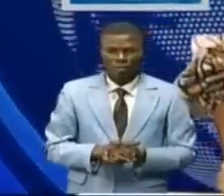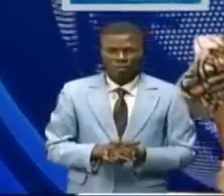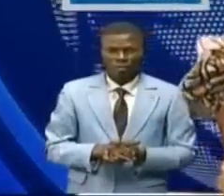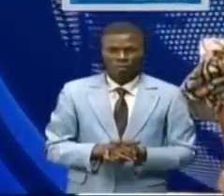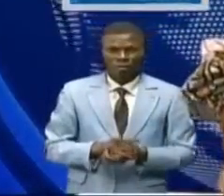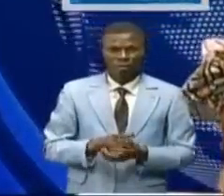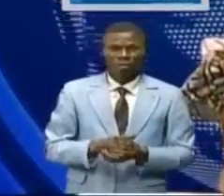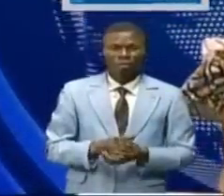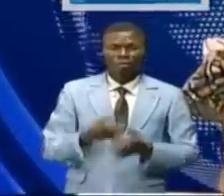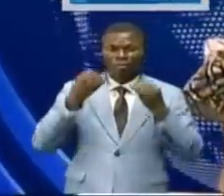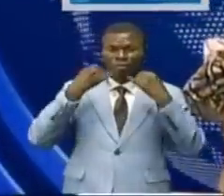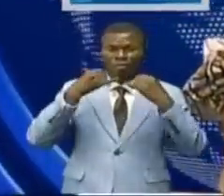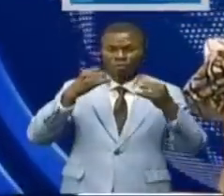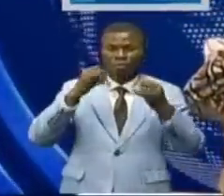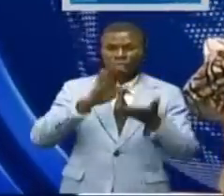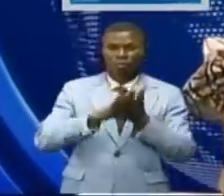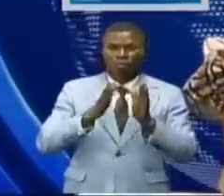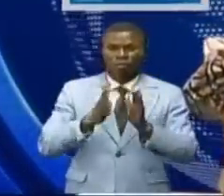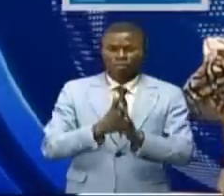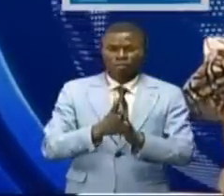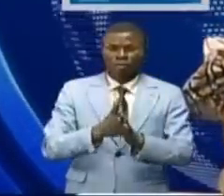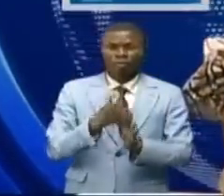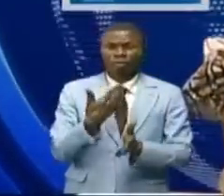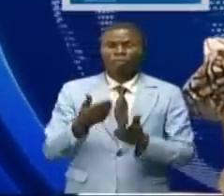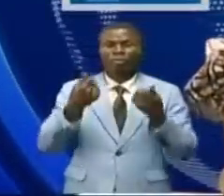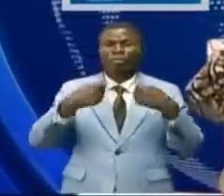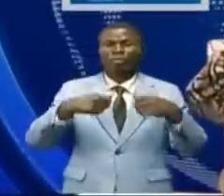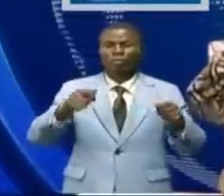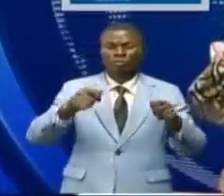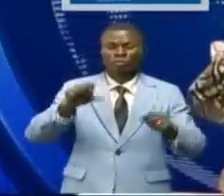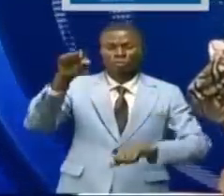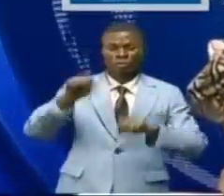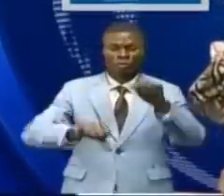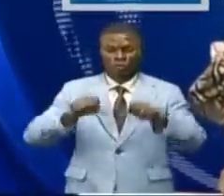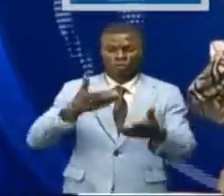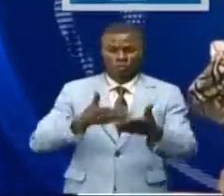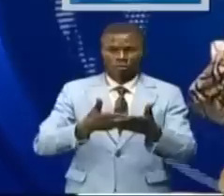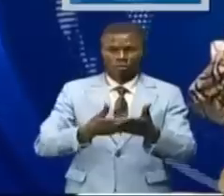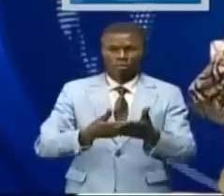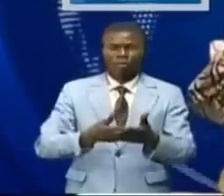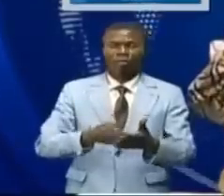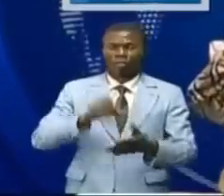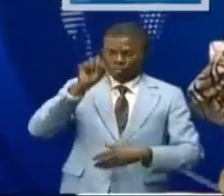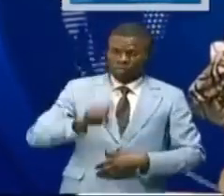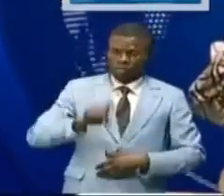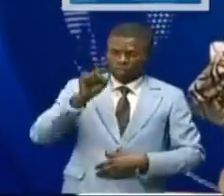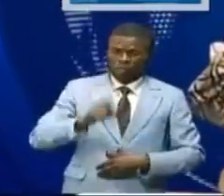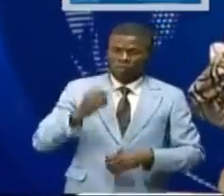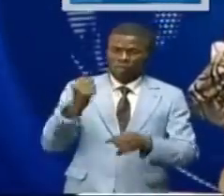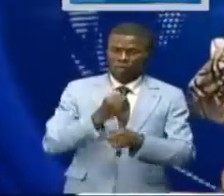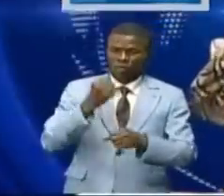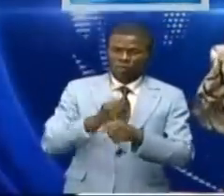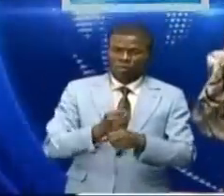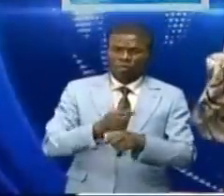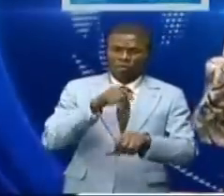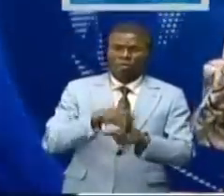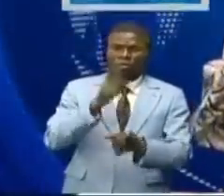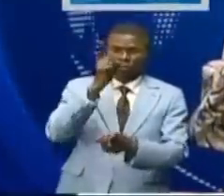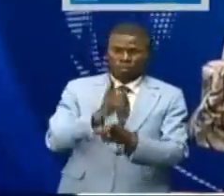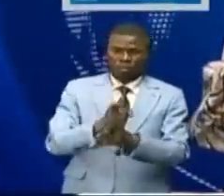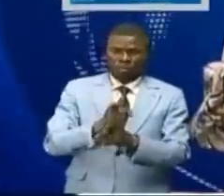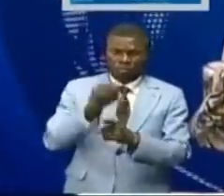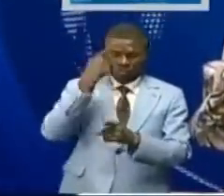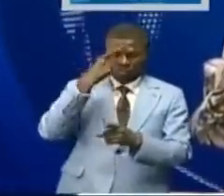Comprendre que l'information est devenue une marchandise périssable, d'où l'impérieuse nécessité de travailler en temps réel pour ne